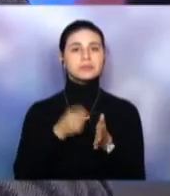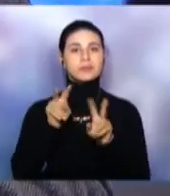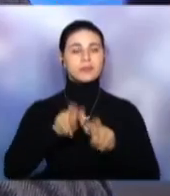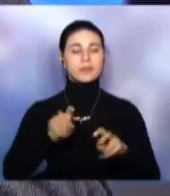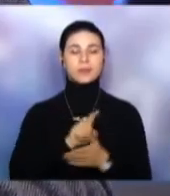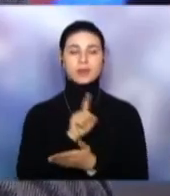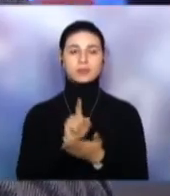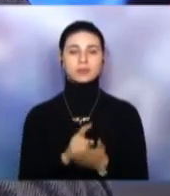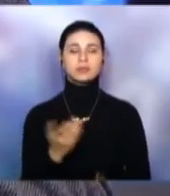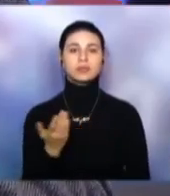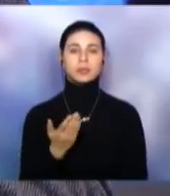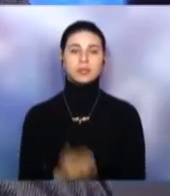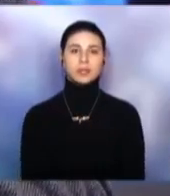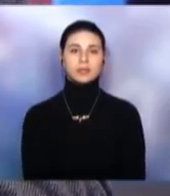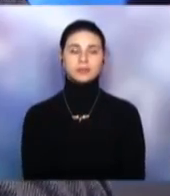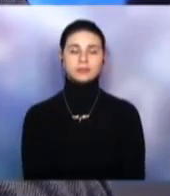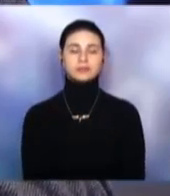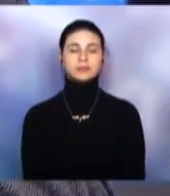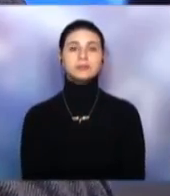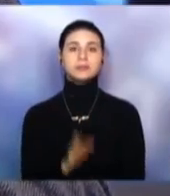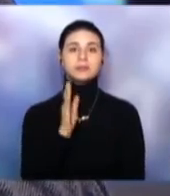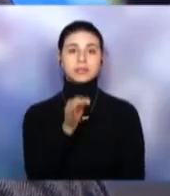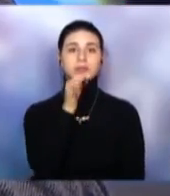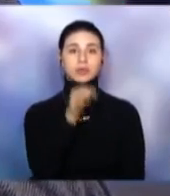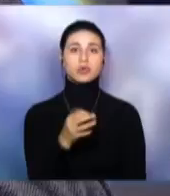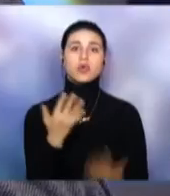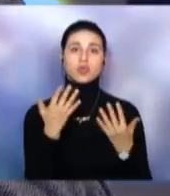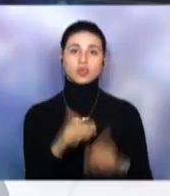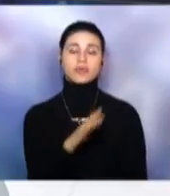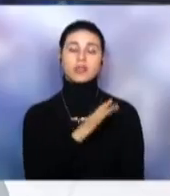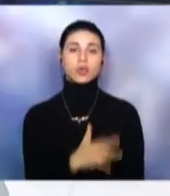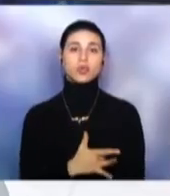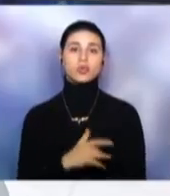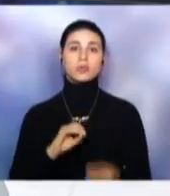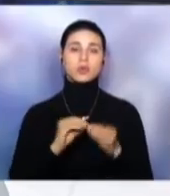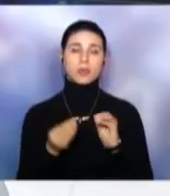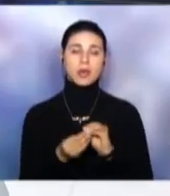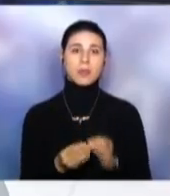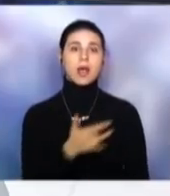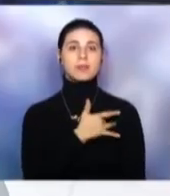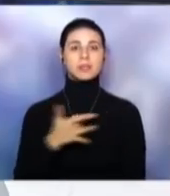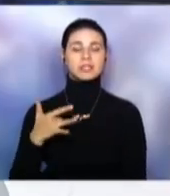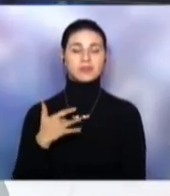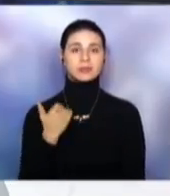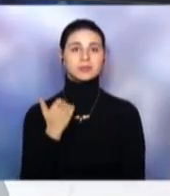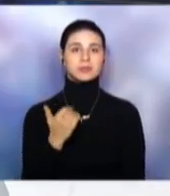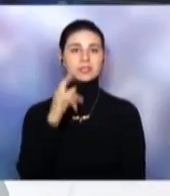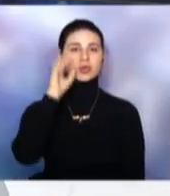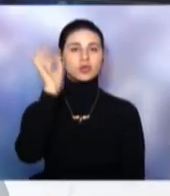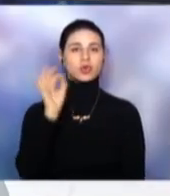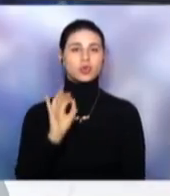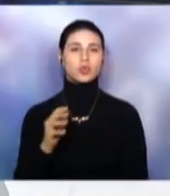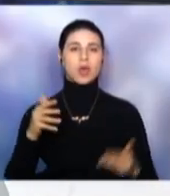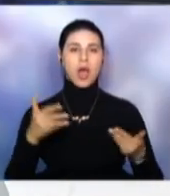გამოკვლევები, რომლებიც განსაზღვრავენ მოხდა უკვე გულის დაზიანება, ფილტვების ქრონიკული, ანუ სასუნთქი სისტემის